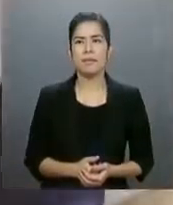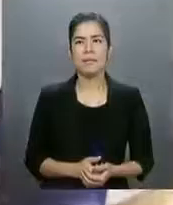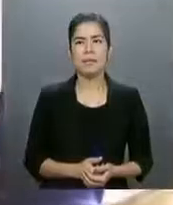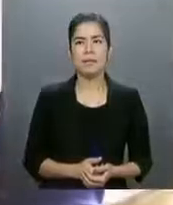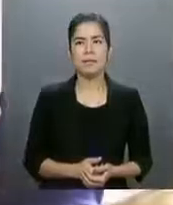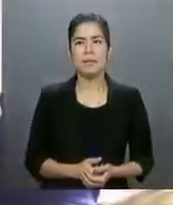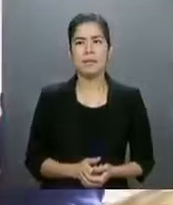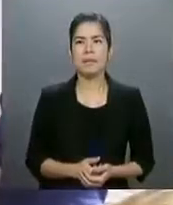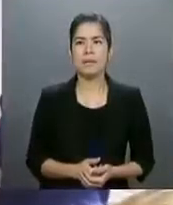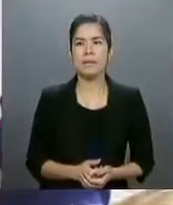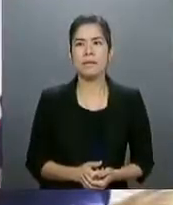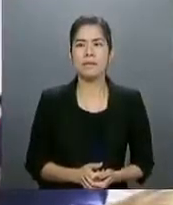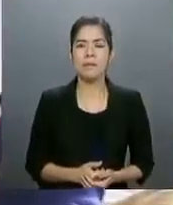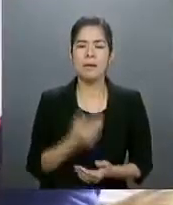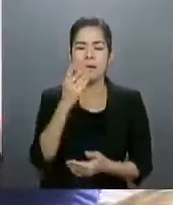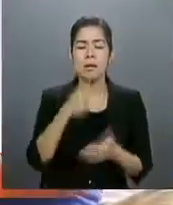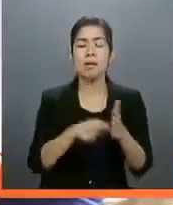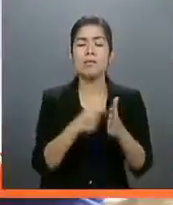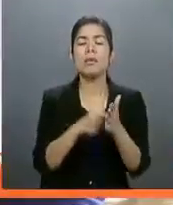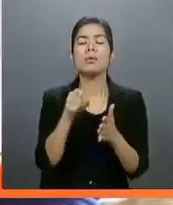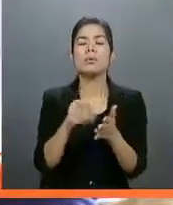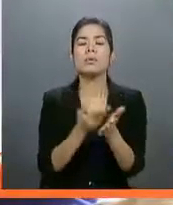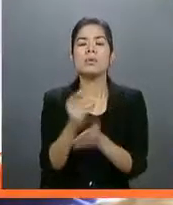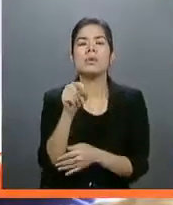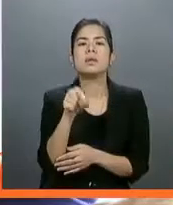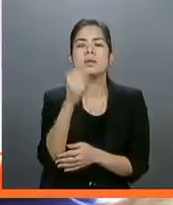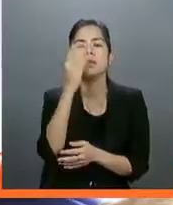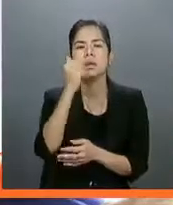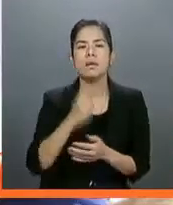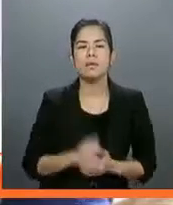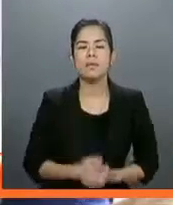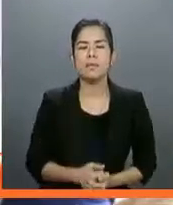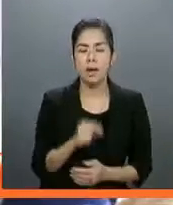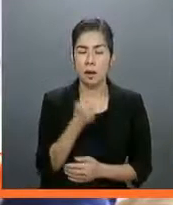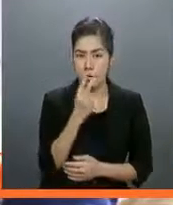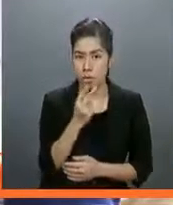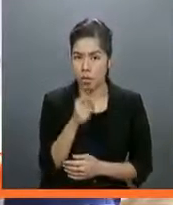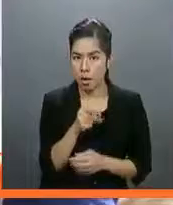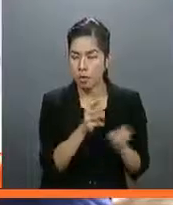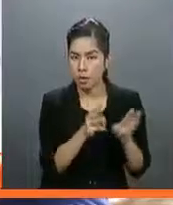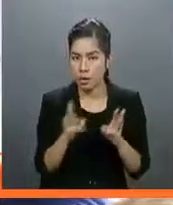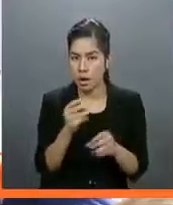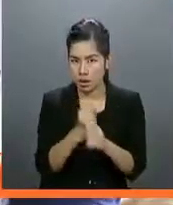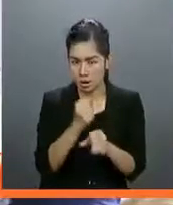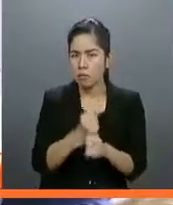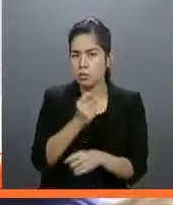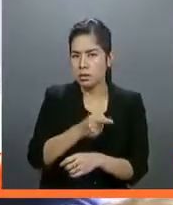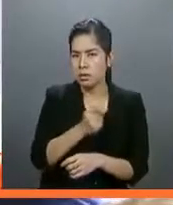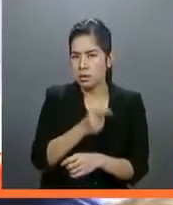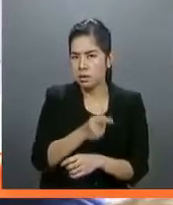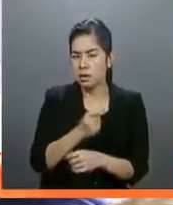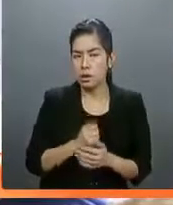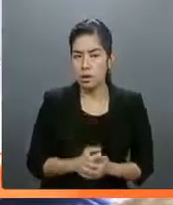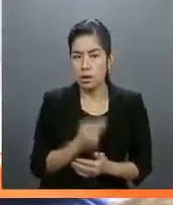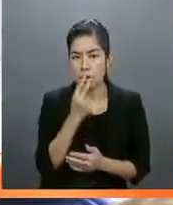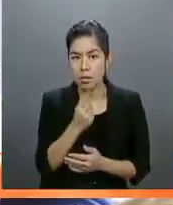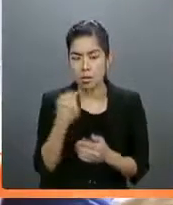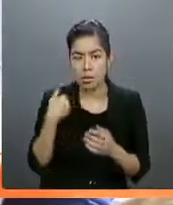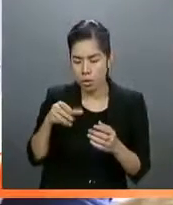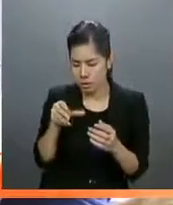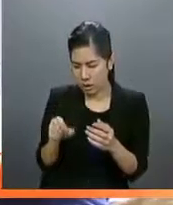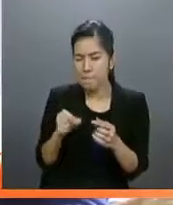ได้กันมาดูอันนี้ใช่เพราะว่าแกนี่ยังคือเห็นวิธีการตำเลยก็ตำจริงๆเพราะดามเป็นดามก็เป็นด